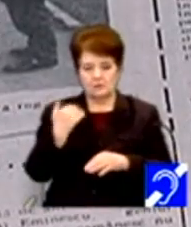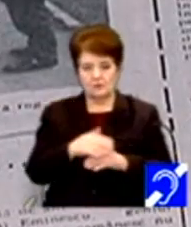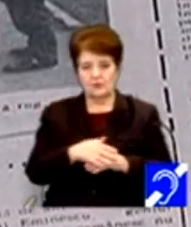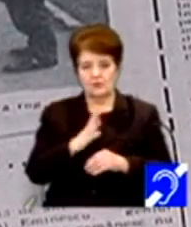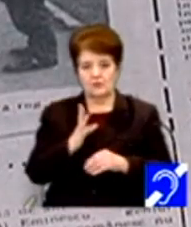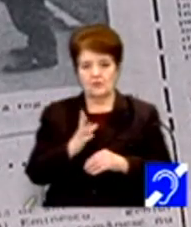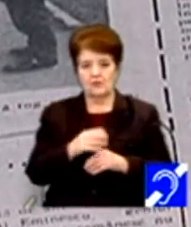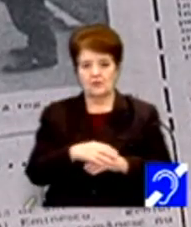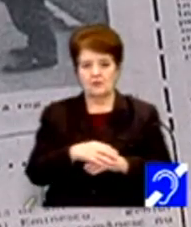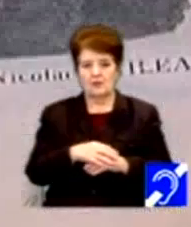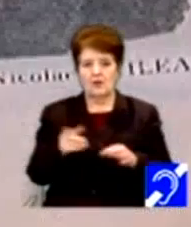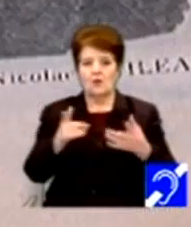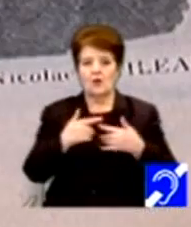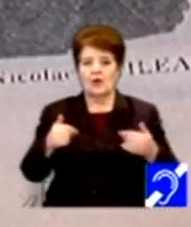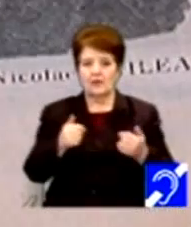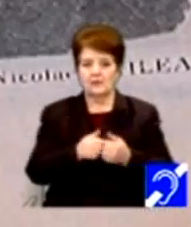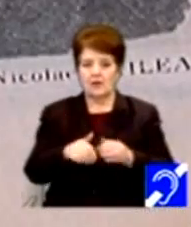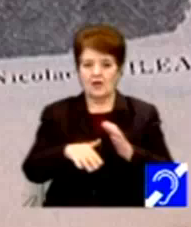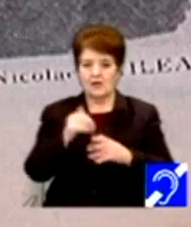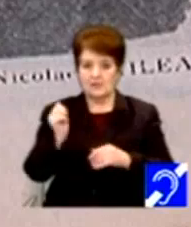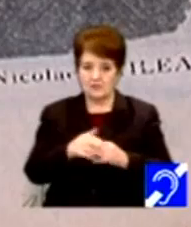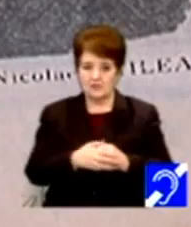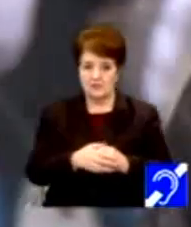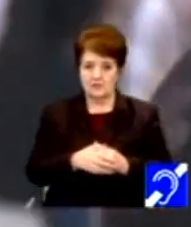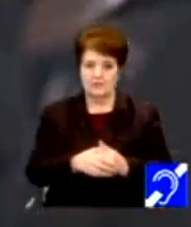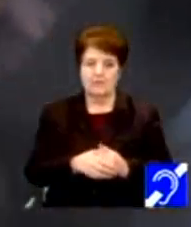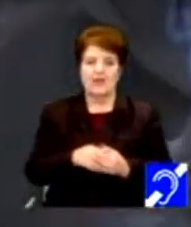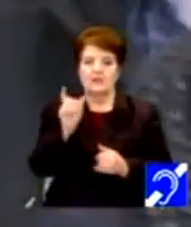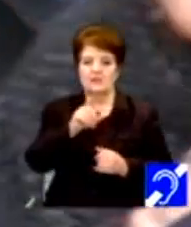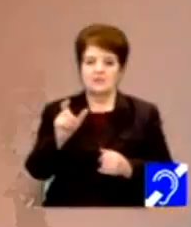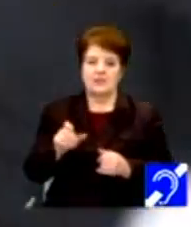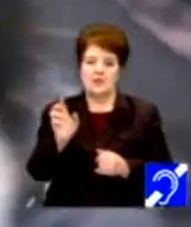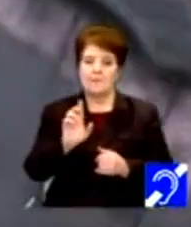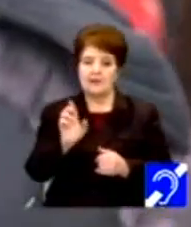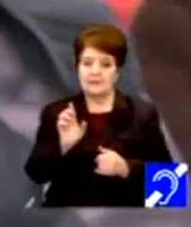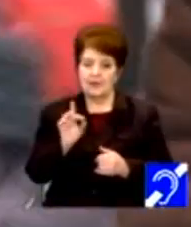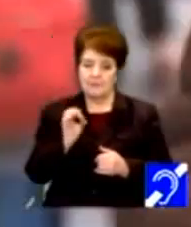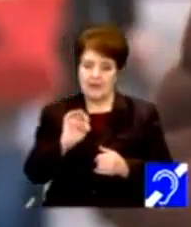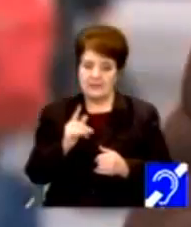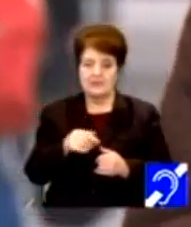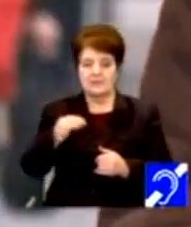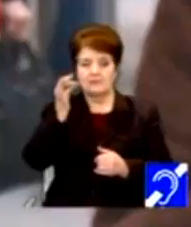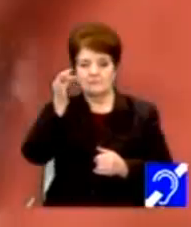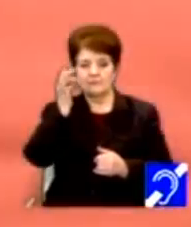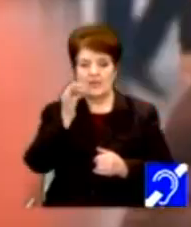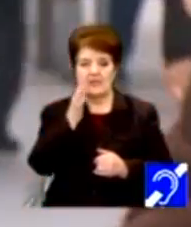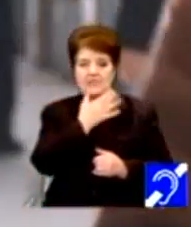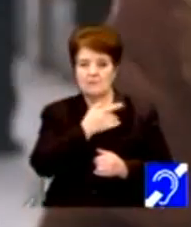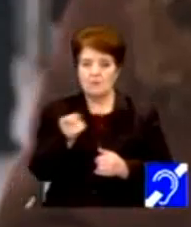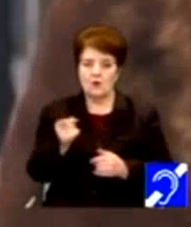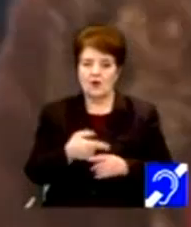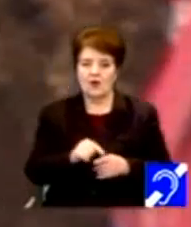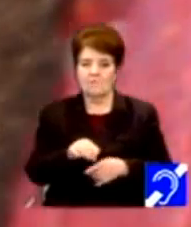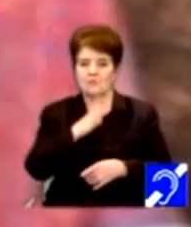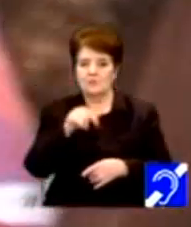să organizeze chiar alegeri în 1990. Și cetățenii basarabeni își amintesc de acele timpuri și de mobilizarea care a fost în